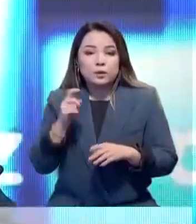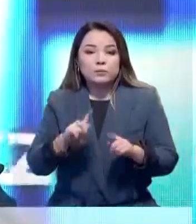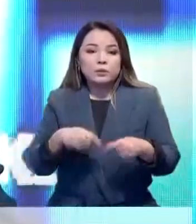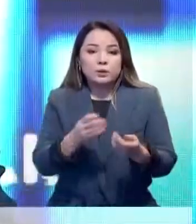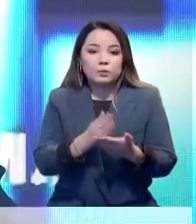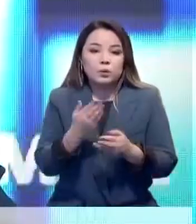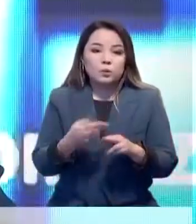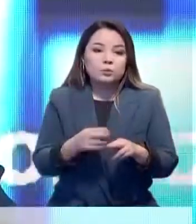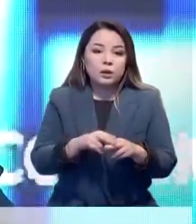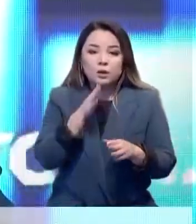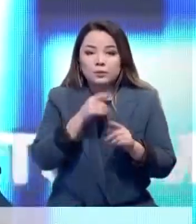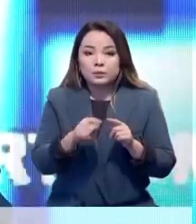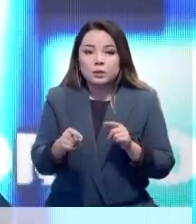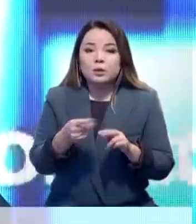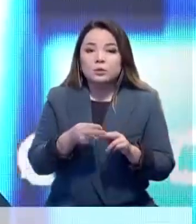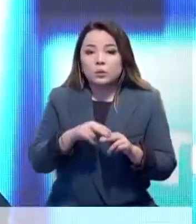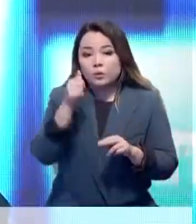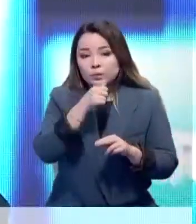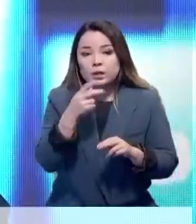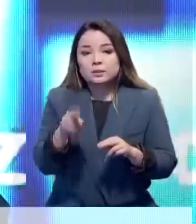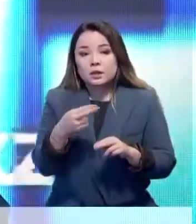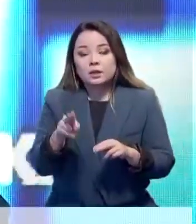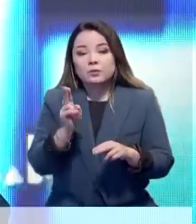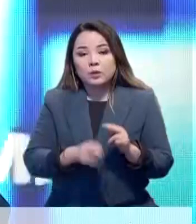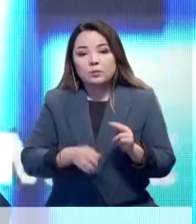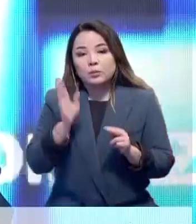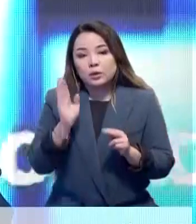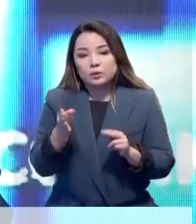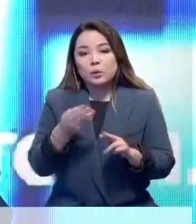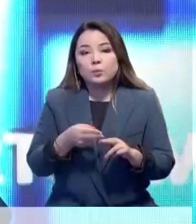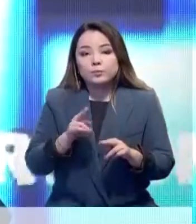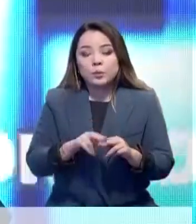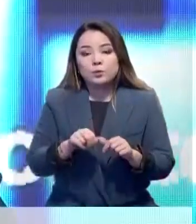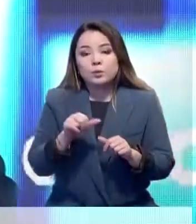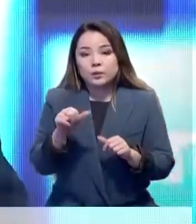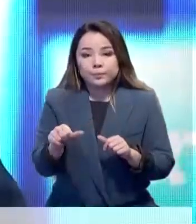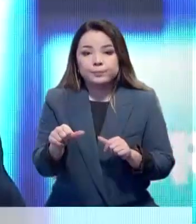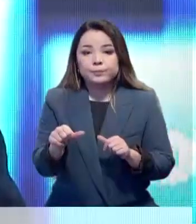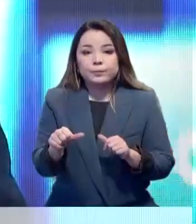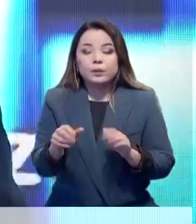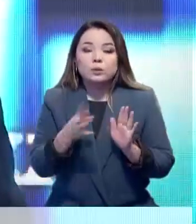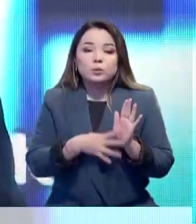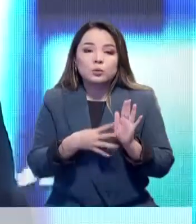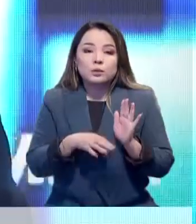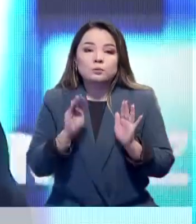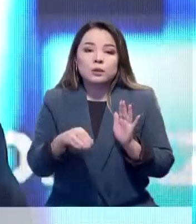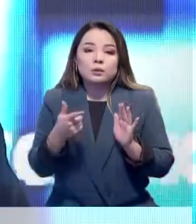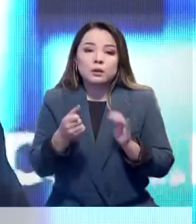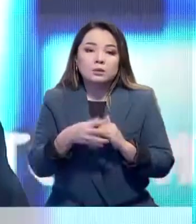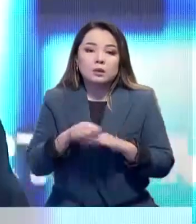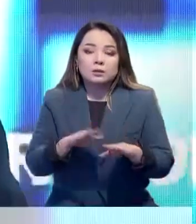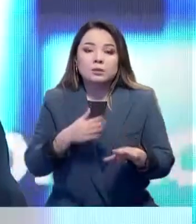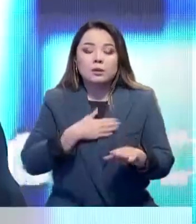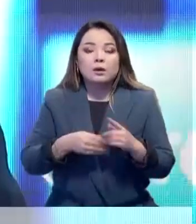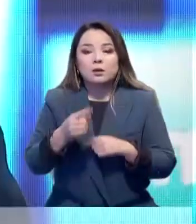берілді. Олардың мерзімі биылғы жылдың декабр айында аяқталады. Одан бөлек 90 мың гектар жерді